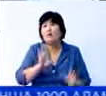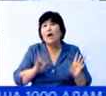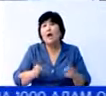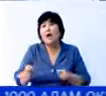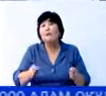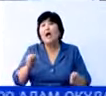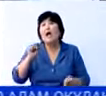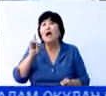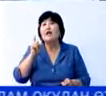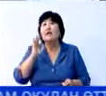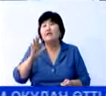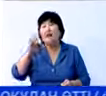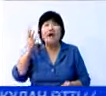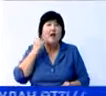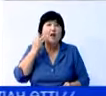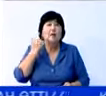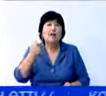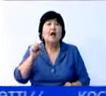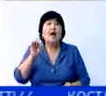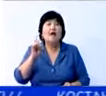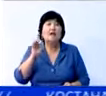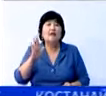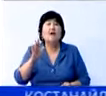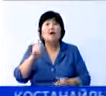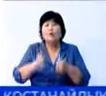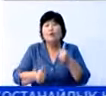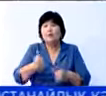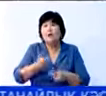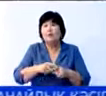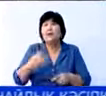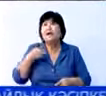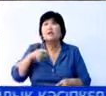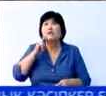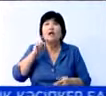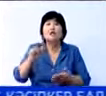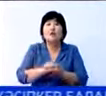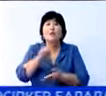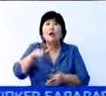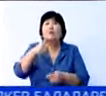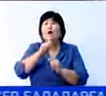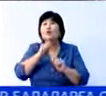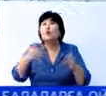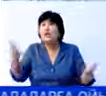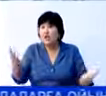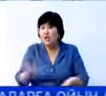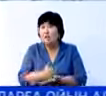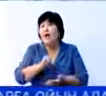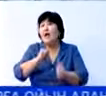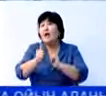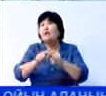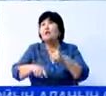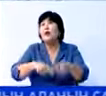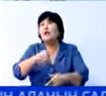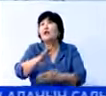президенті архиві мен Алматы мемлекеттік архивінің ұйымдастыруымен өткен додада сыр елінің жас мұрағатшылары бас жүлдені жеңіп алған. Эстафетаны әрі